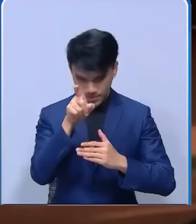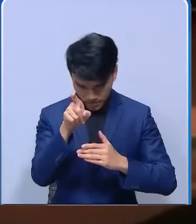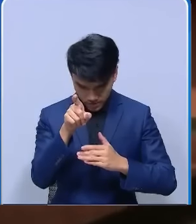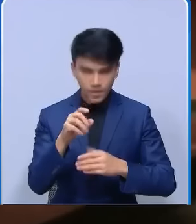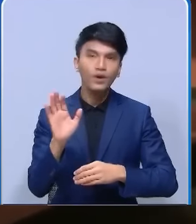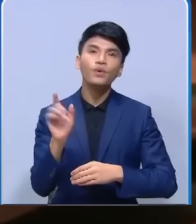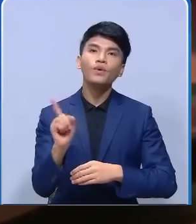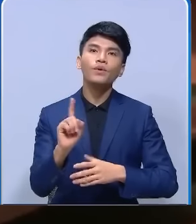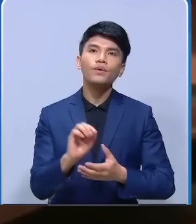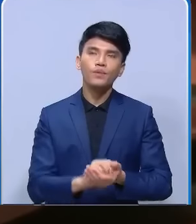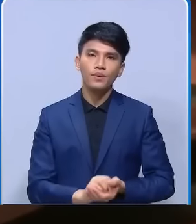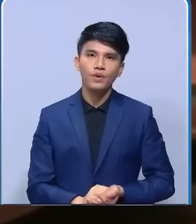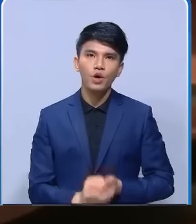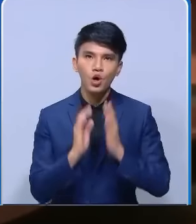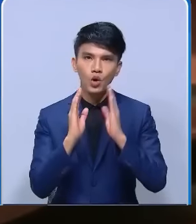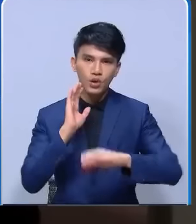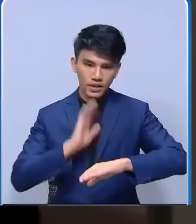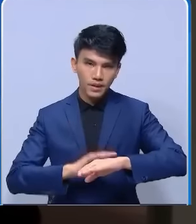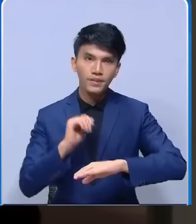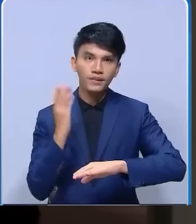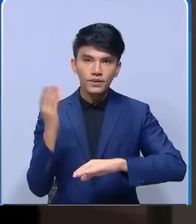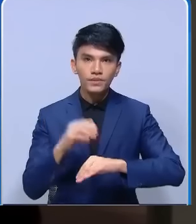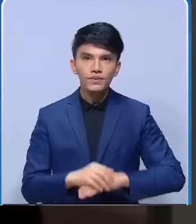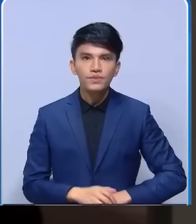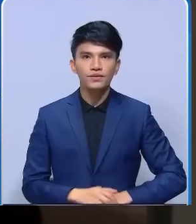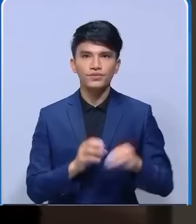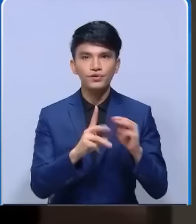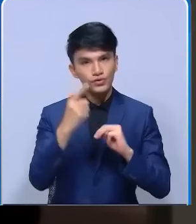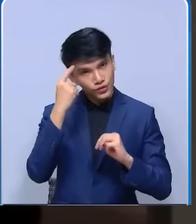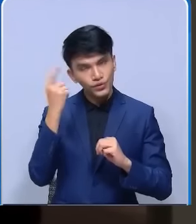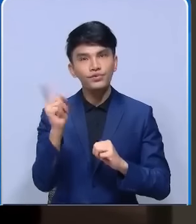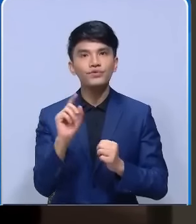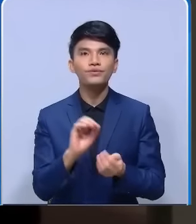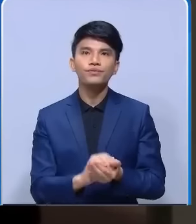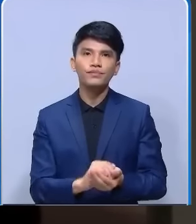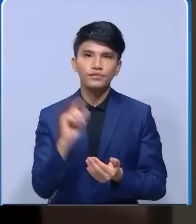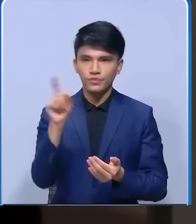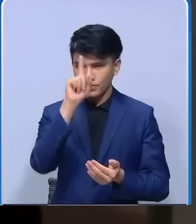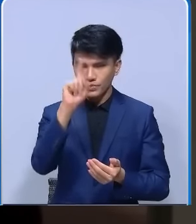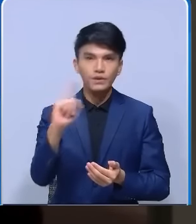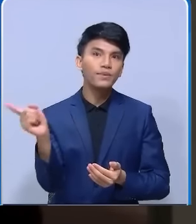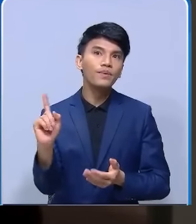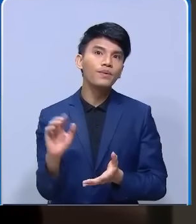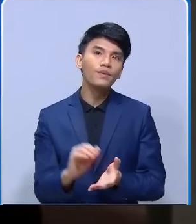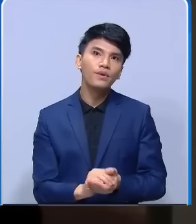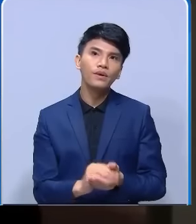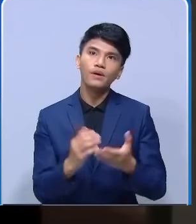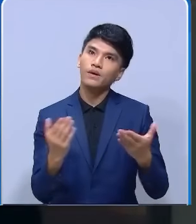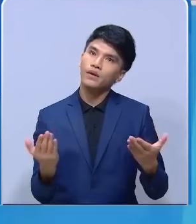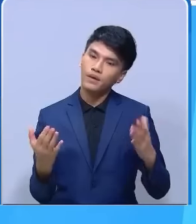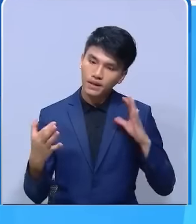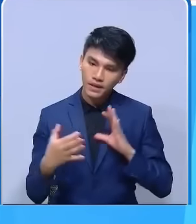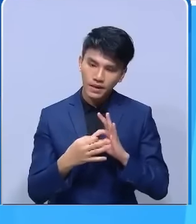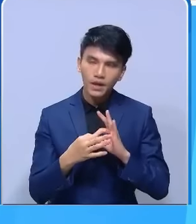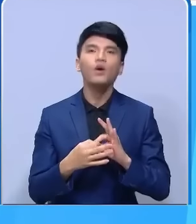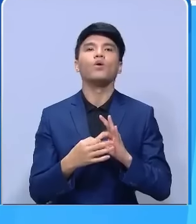ด้านของนักอาชญวิทยาก็ได้มุมมองที่สอดคล้องกันตั้งข้อสันนิษฐานบอกว่าไม่ว่าจะเป็นธุรกิจสี